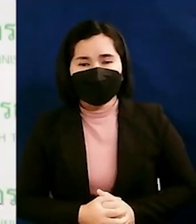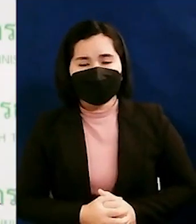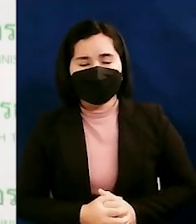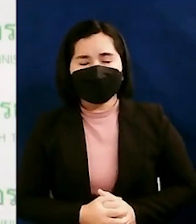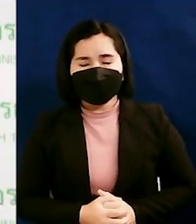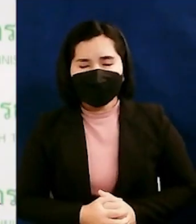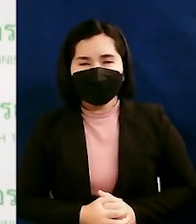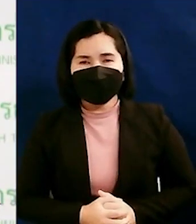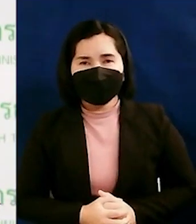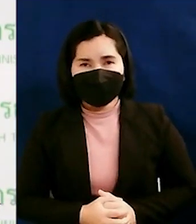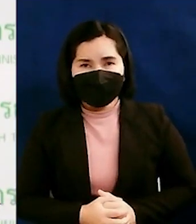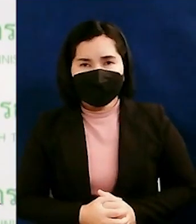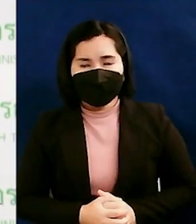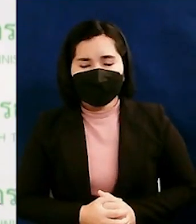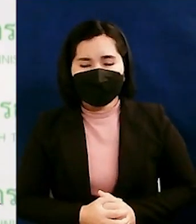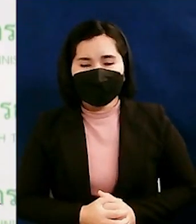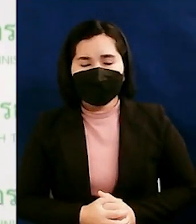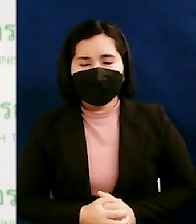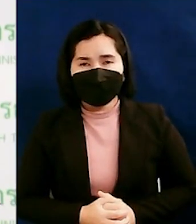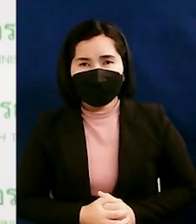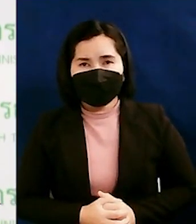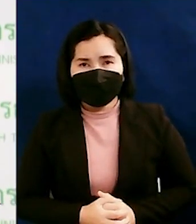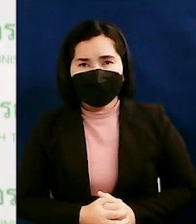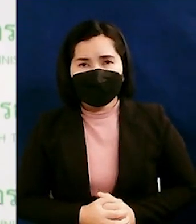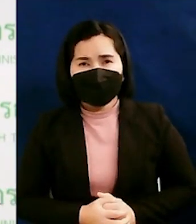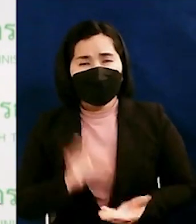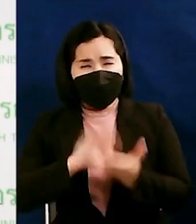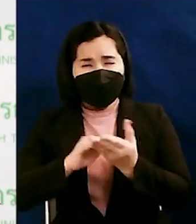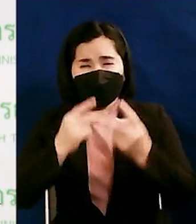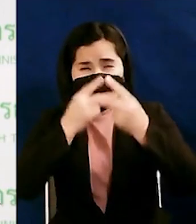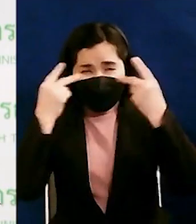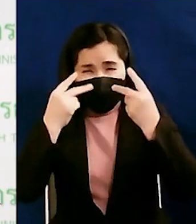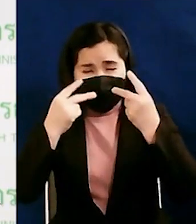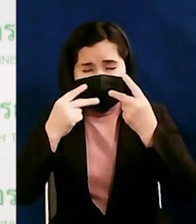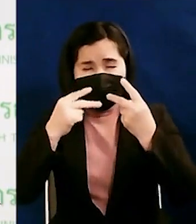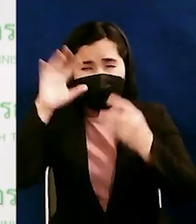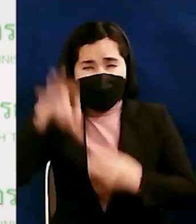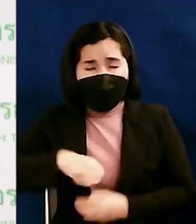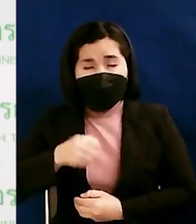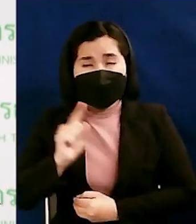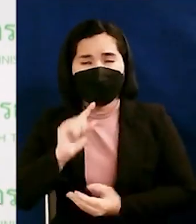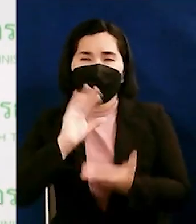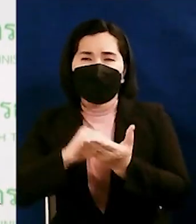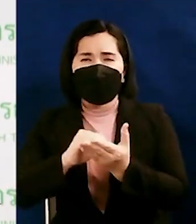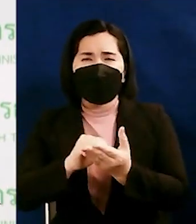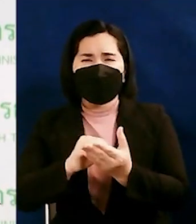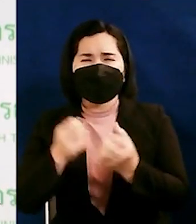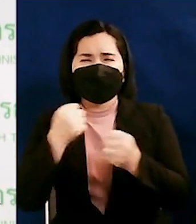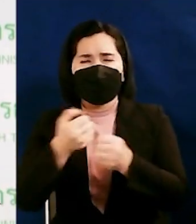ก็เรียกได้ว่าในส่วนอันนี้นะคะที่ได้ไปก็จะเป็นฐานข้อมูลย่อยนะคะที่ทำขึ้นมาเพื่อที่ว่าจะให้